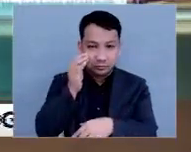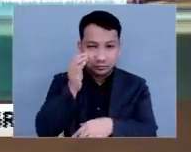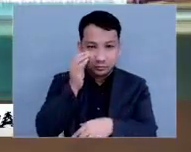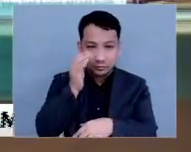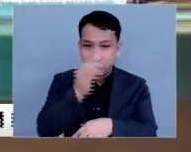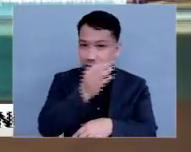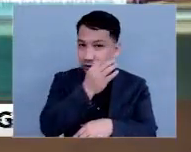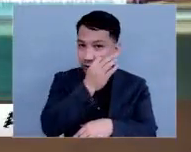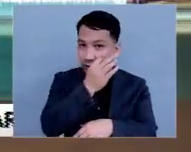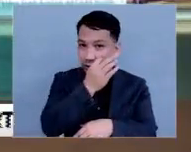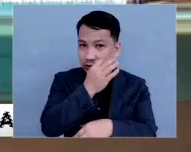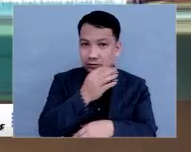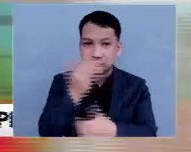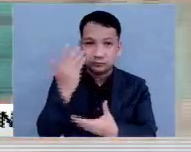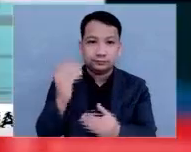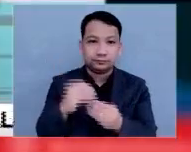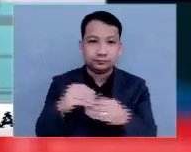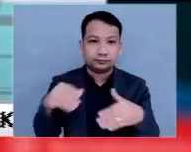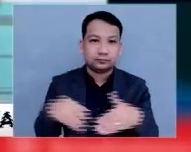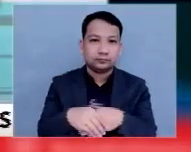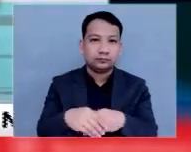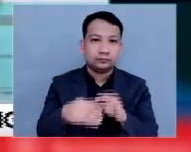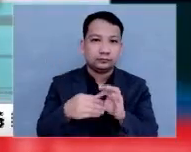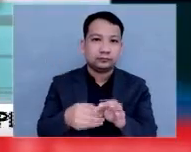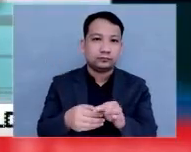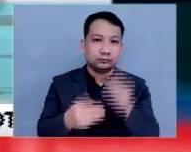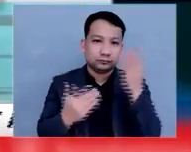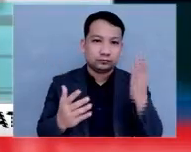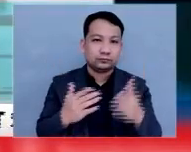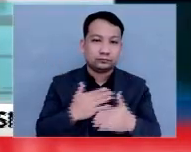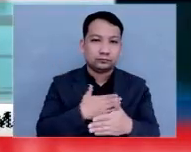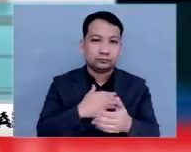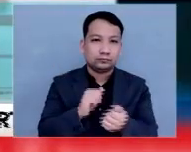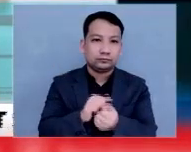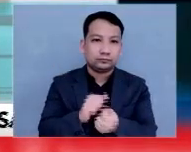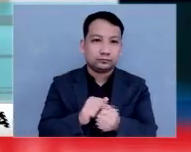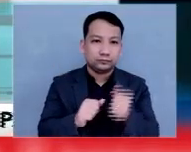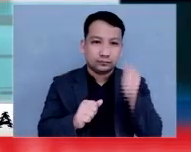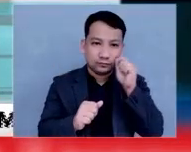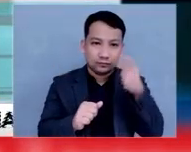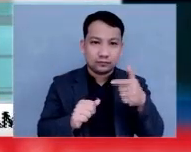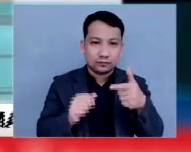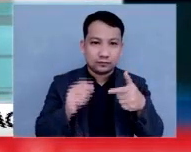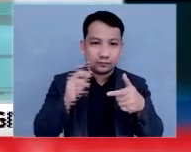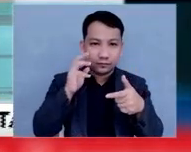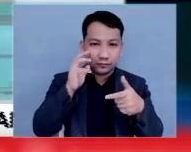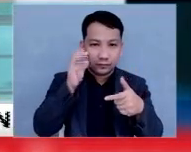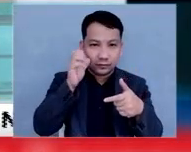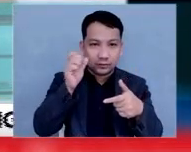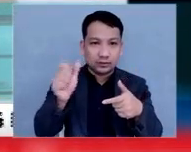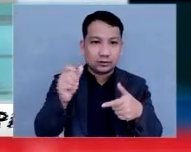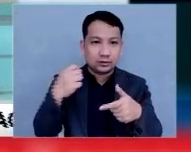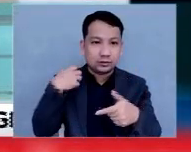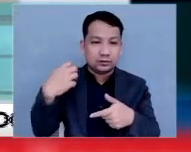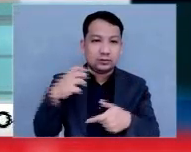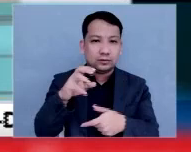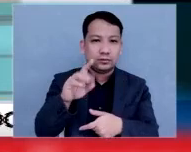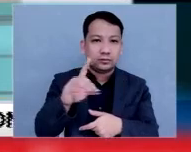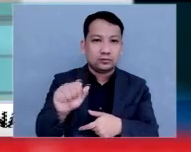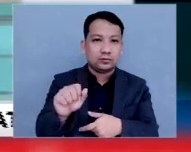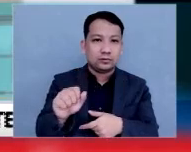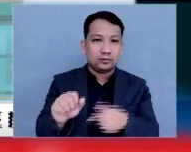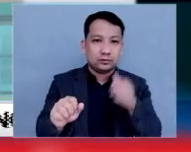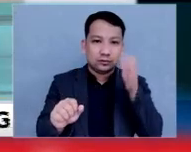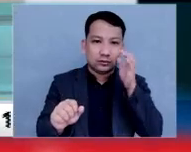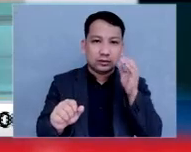sinasabing kasalang bayan ni cugay nakuhanan siya habang kasama sina Alice Wesley go Pogo boss na si dwen wo at si kassi